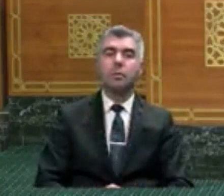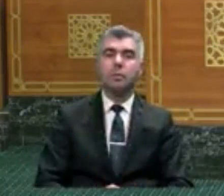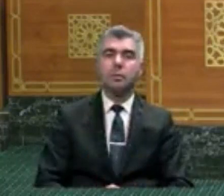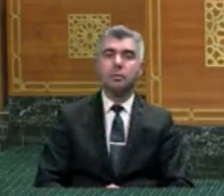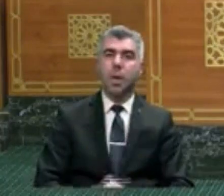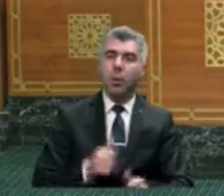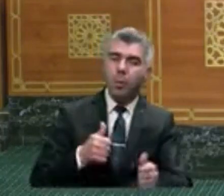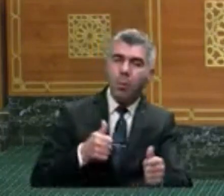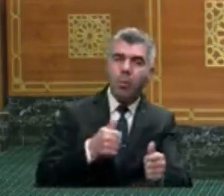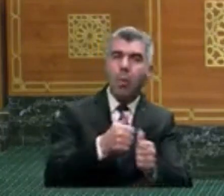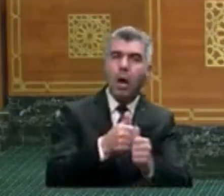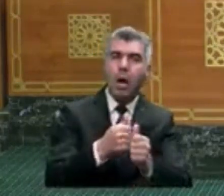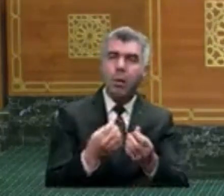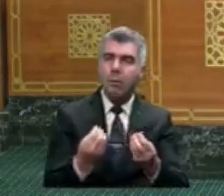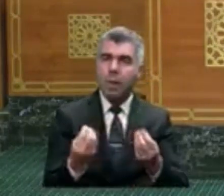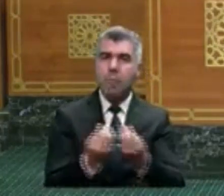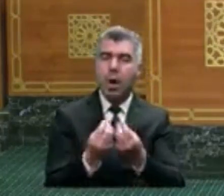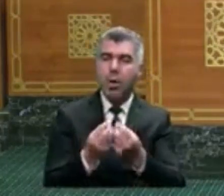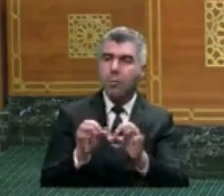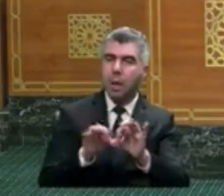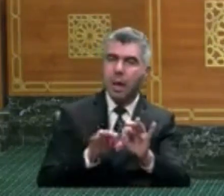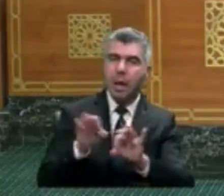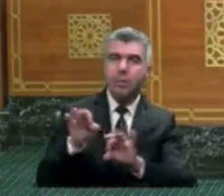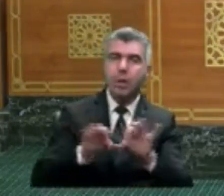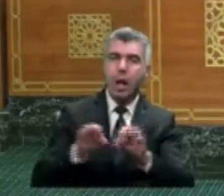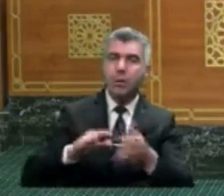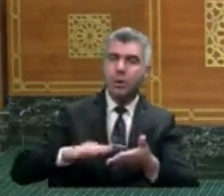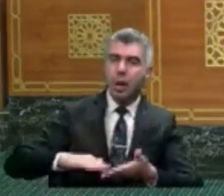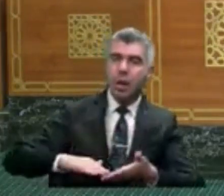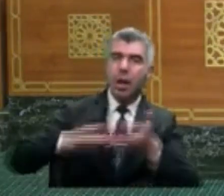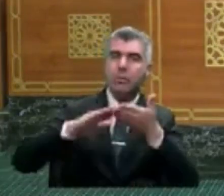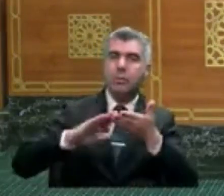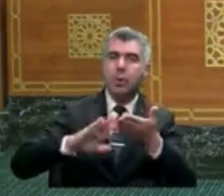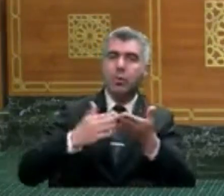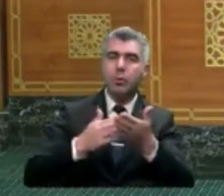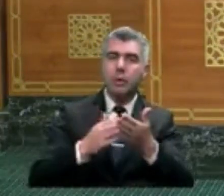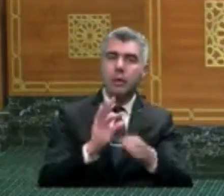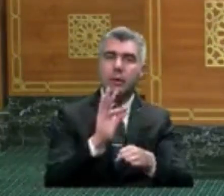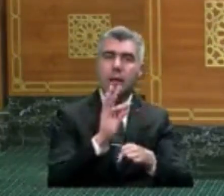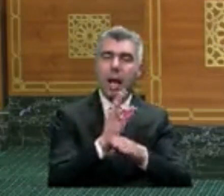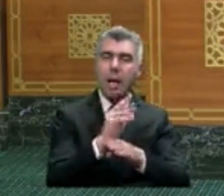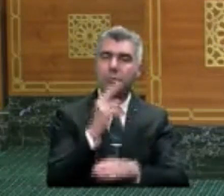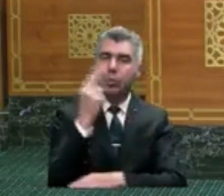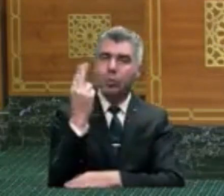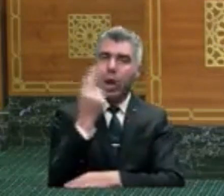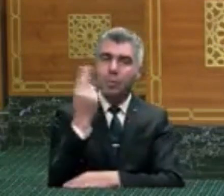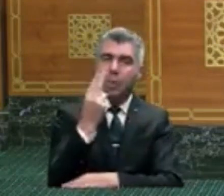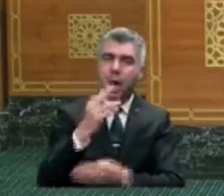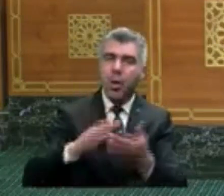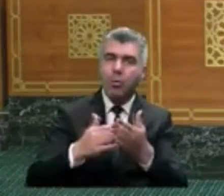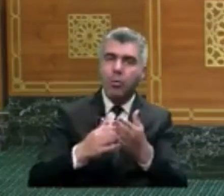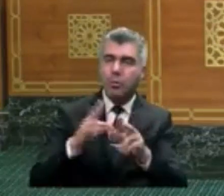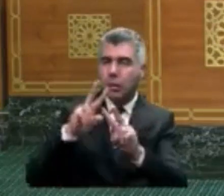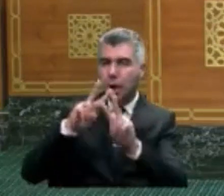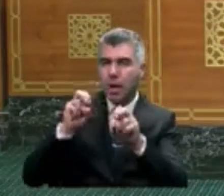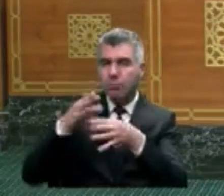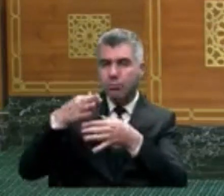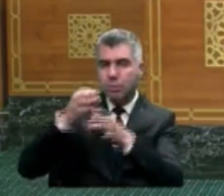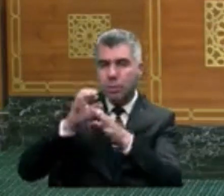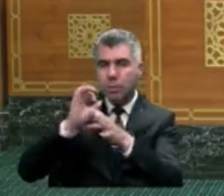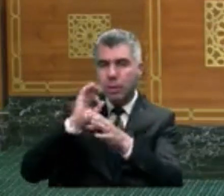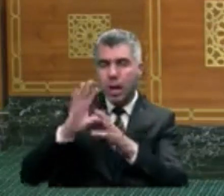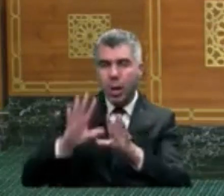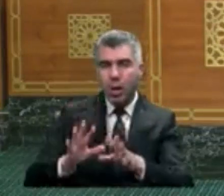المواكبه الدوبه للاجراءات المتخذه من اجل الارتقاء بجوده منظومه التعليم العالي والبحث العلمي والابتكار باعتبارها